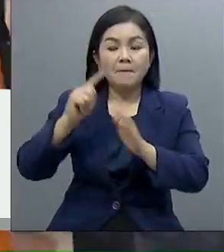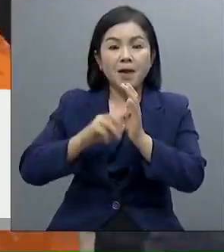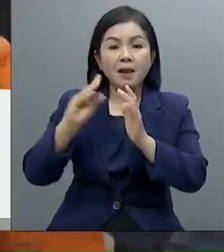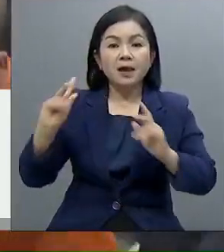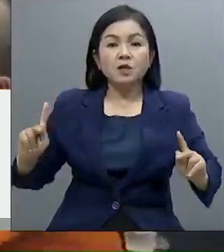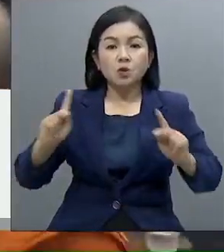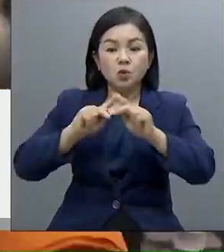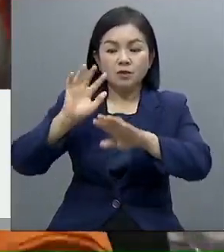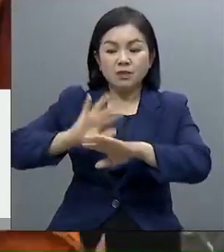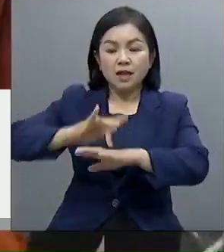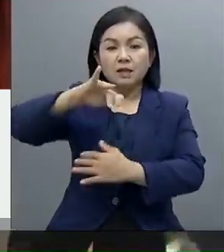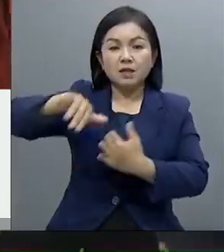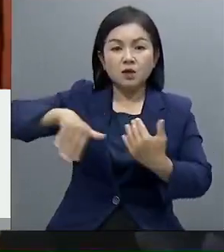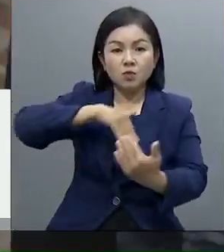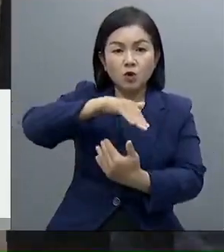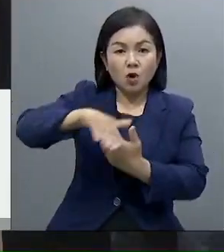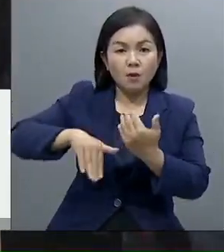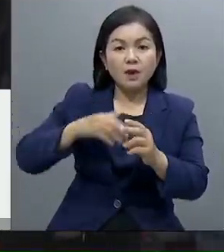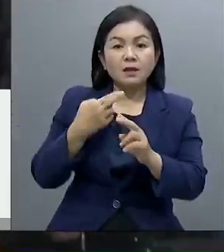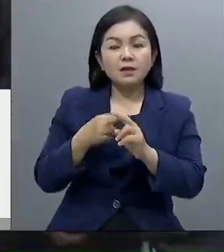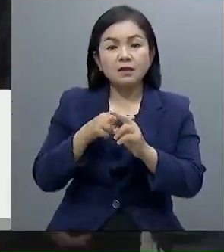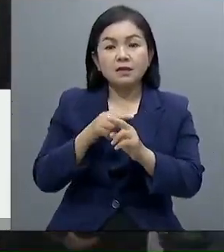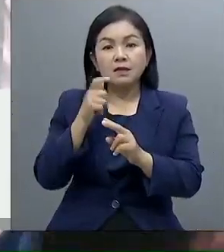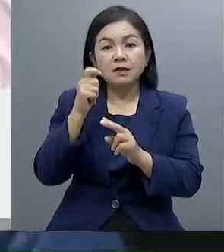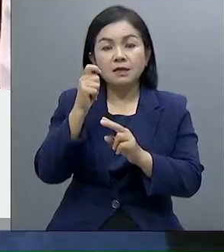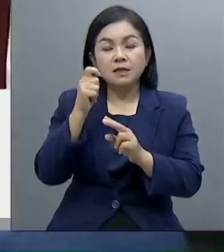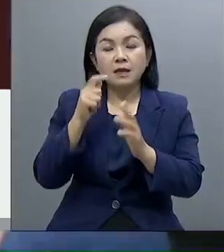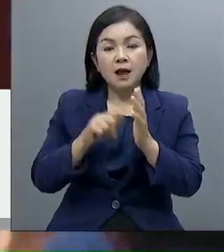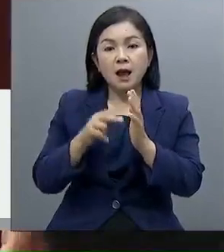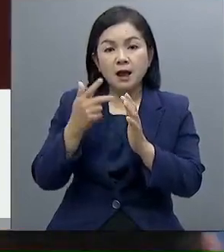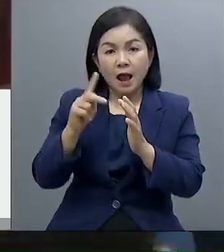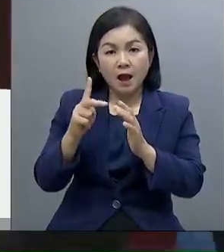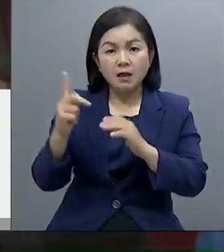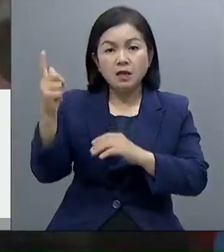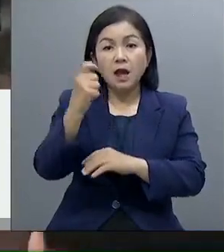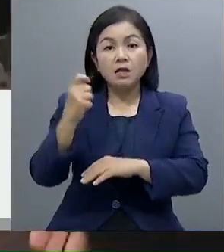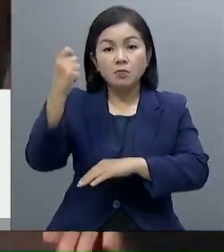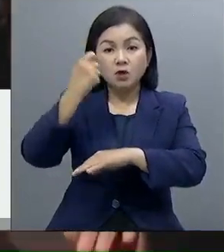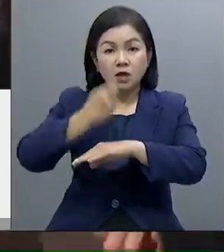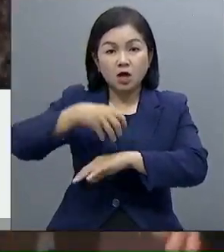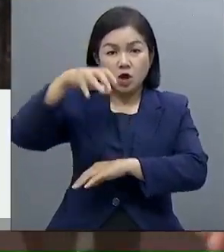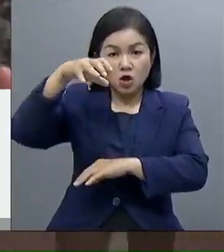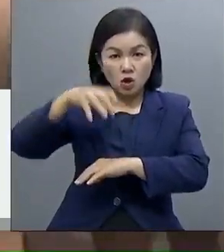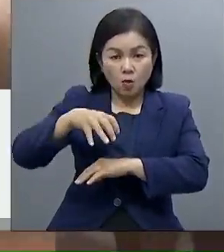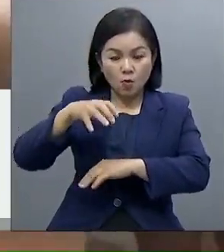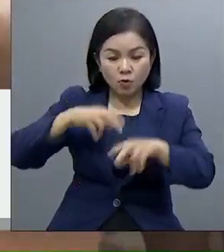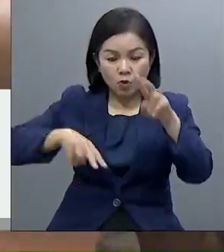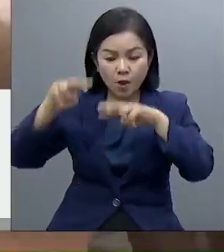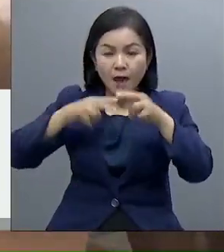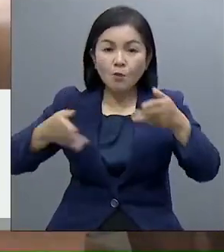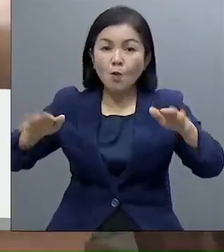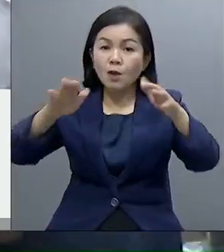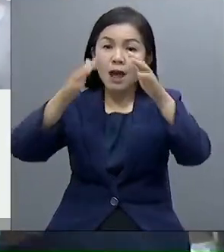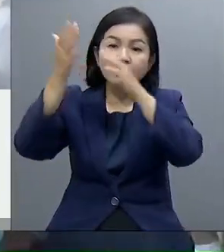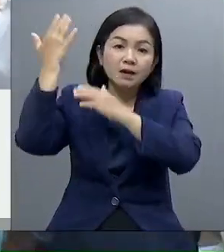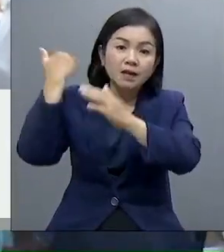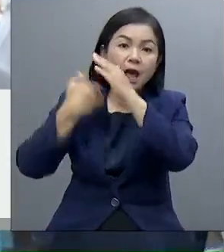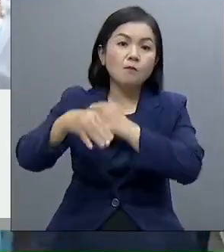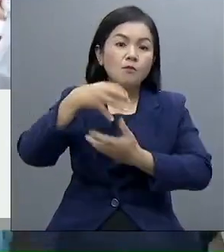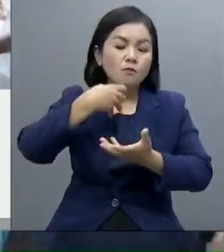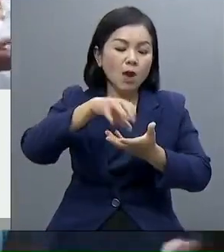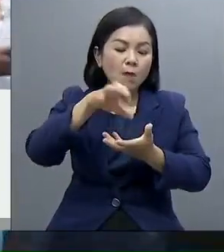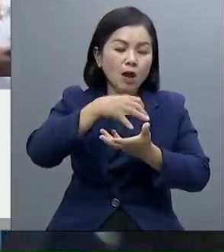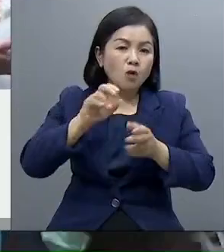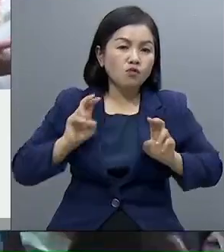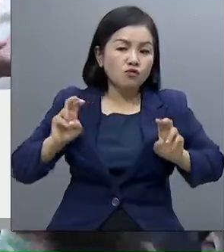และสิ่งแวดล้อมนายอัธพลเจริญชันสาธิบดีกรมอุทยานก็ได้นำแผนการพัฒนาพื้นที่ดอยสุเทพนะคะมาเล่าให้นายทักษิณฟังค่ะโด